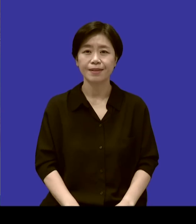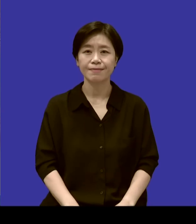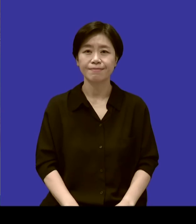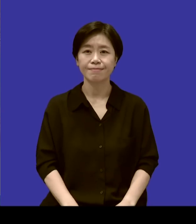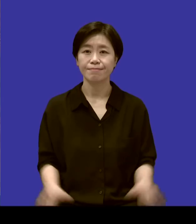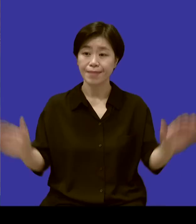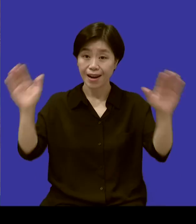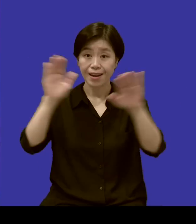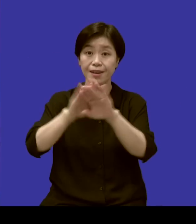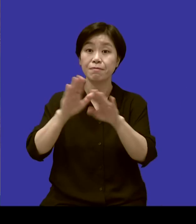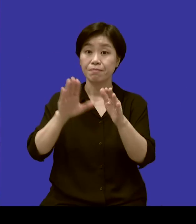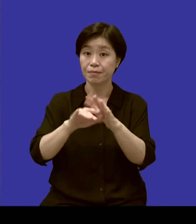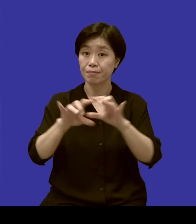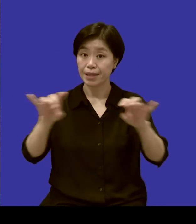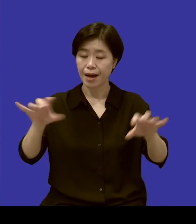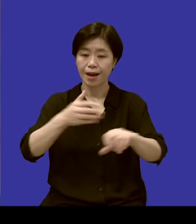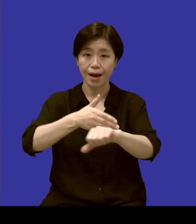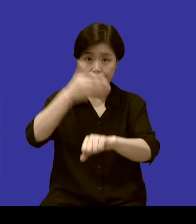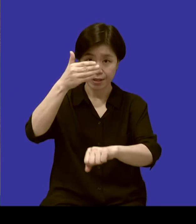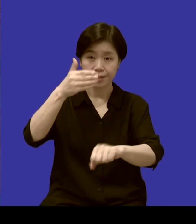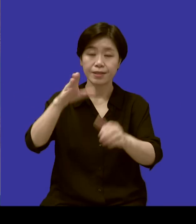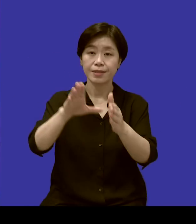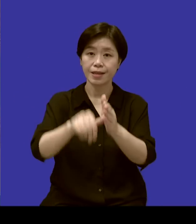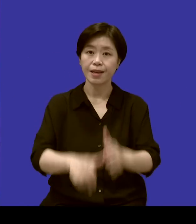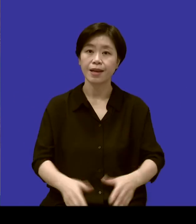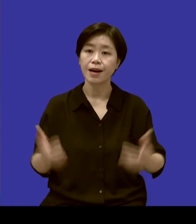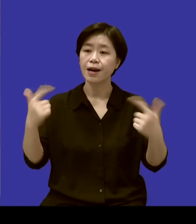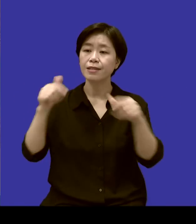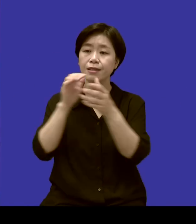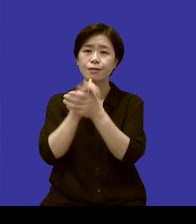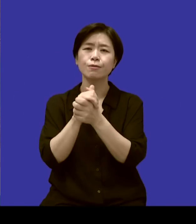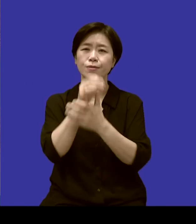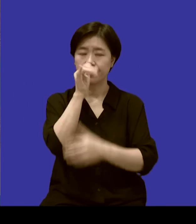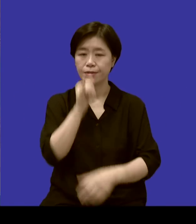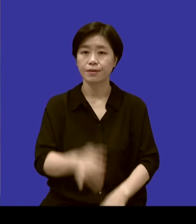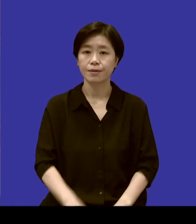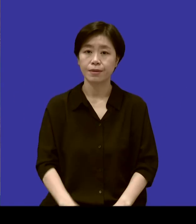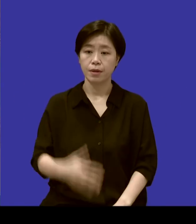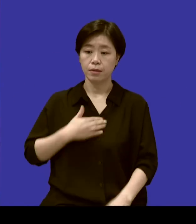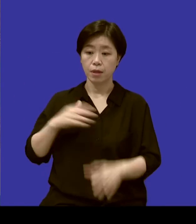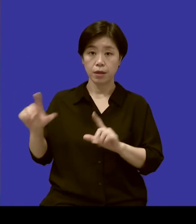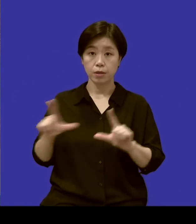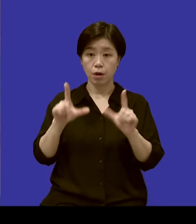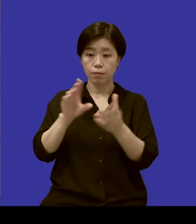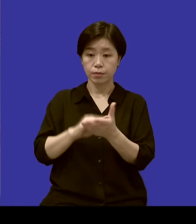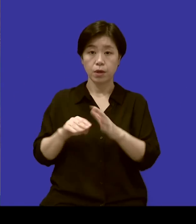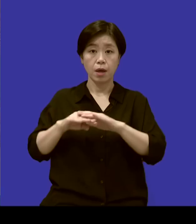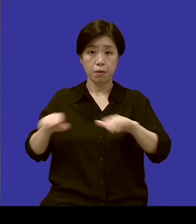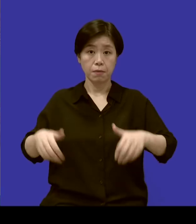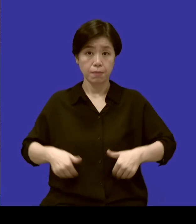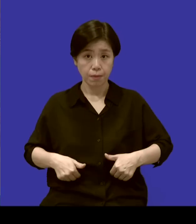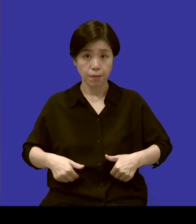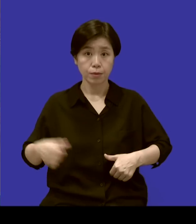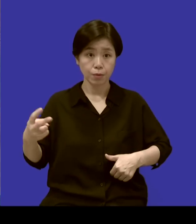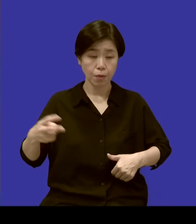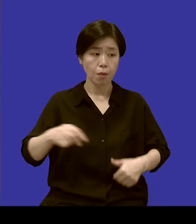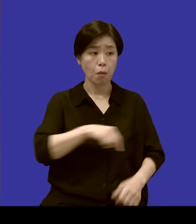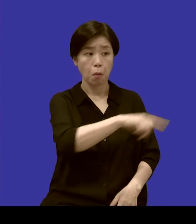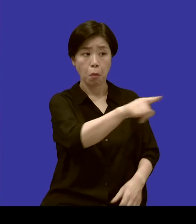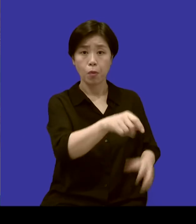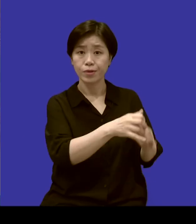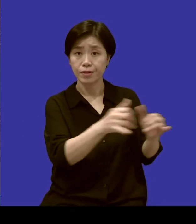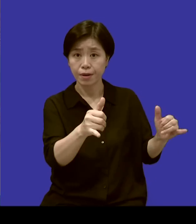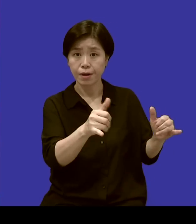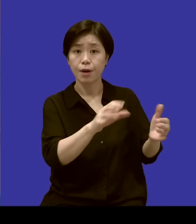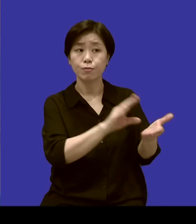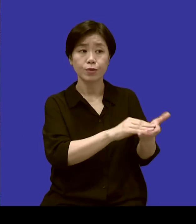저녁마다 교회 가서 이제 9시만 되면은 어머나. 기도했어요. 왜냐하면 제 삶의 문제도 해결해야 했고 또 사역도